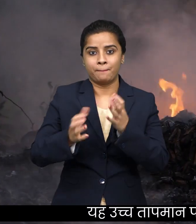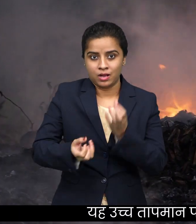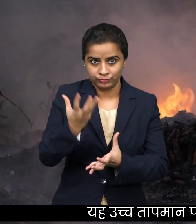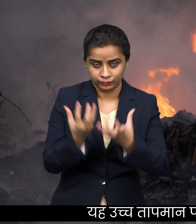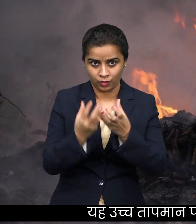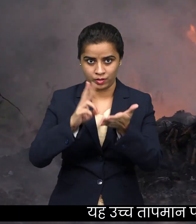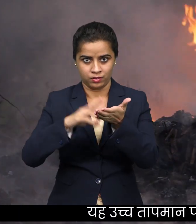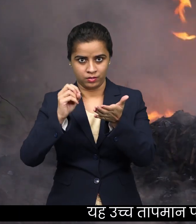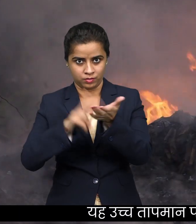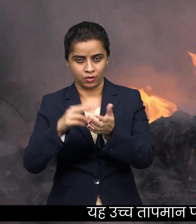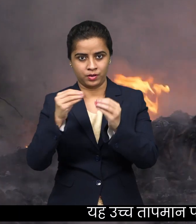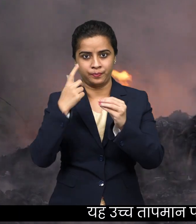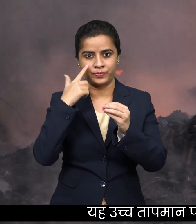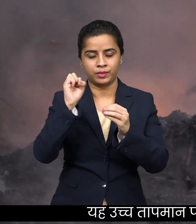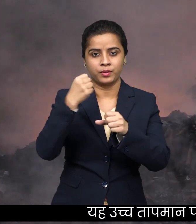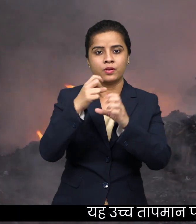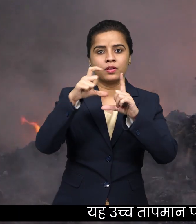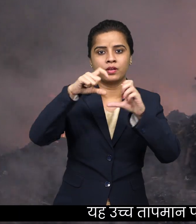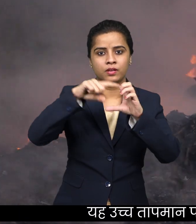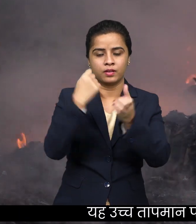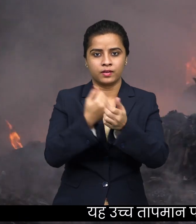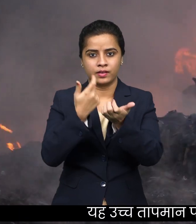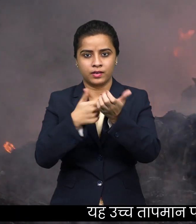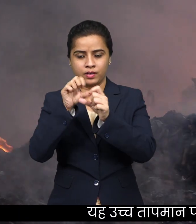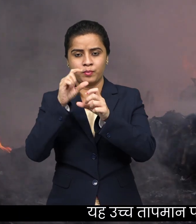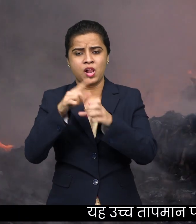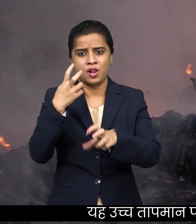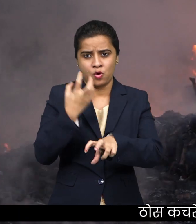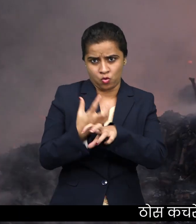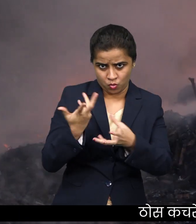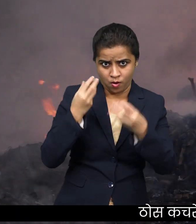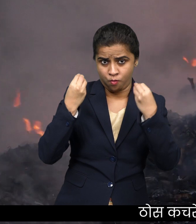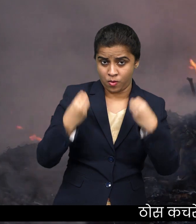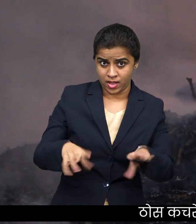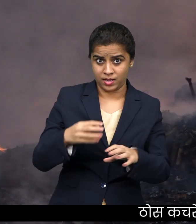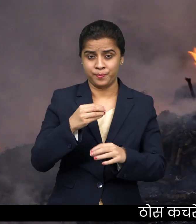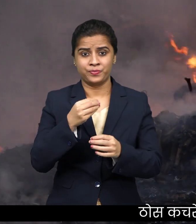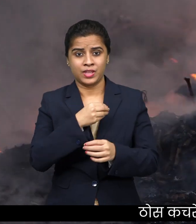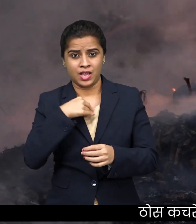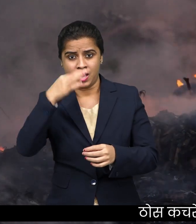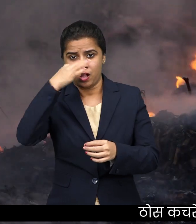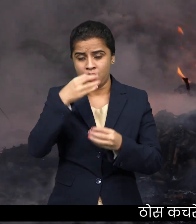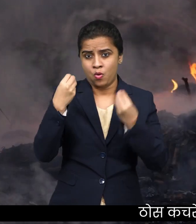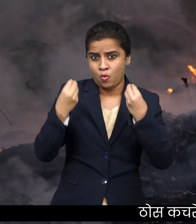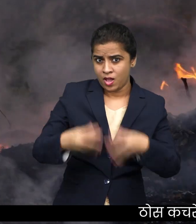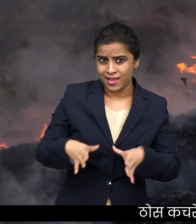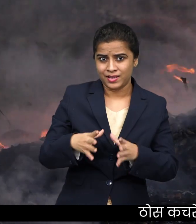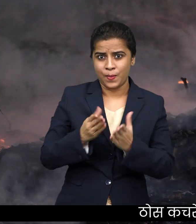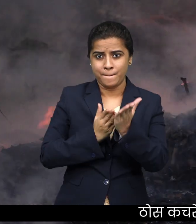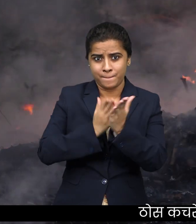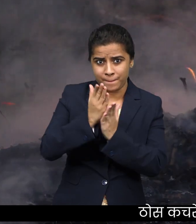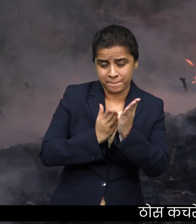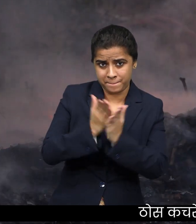यह उच्च तापमान पर ठीक से निर्मित भट्टियों में गैर बायोडिग्रेडेबल ठोस कचरे जैसे कि